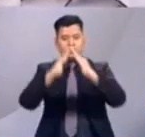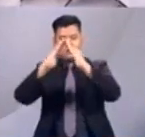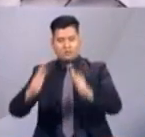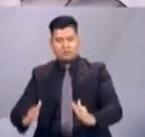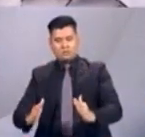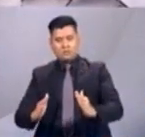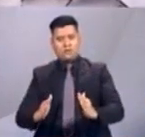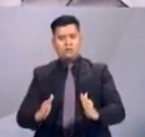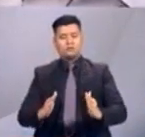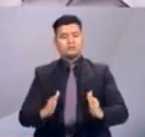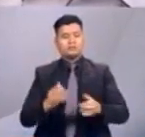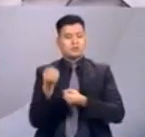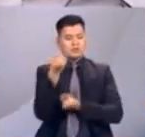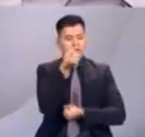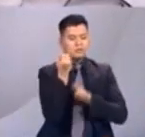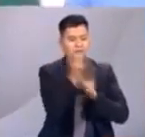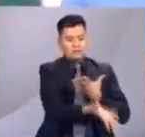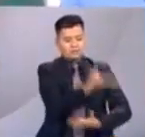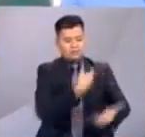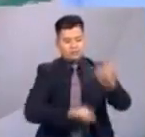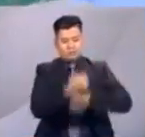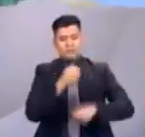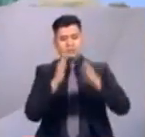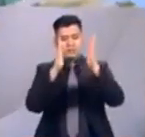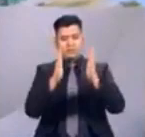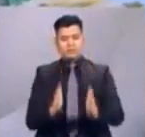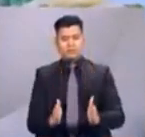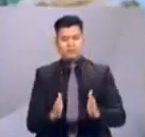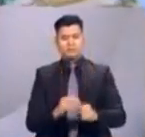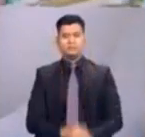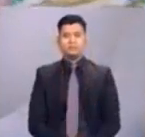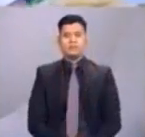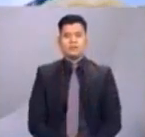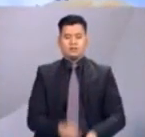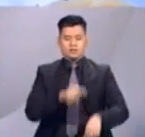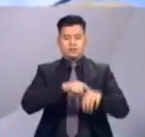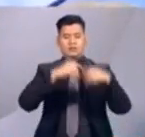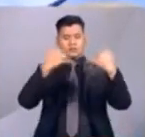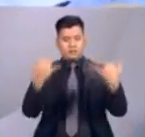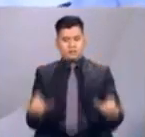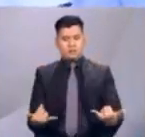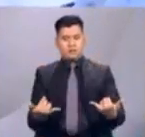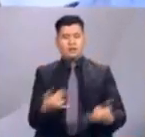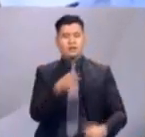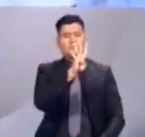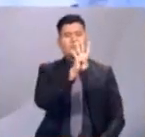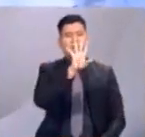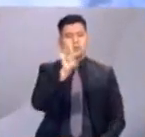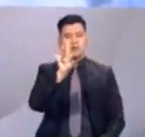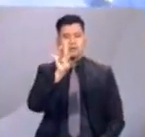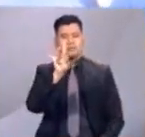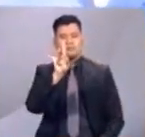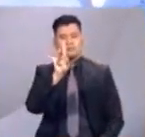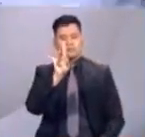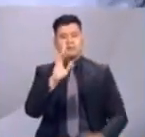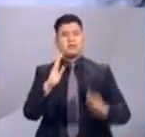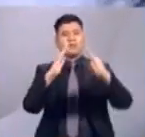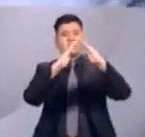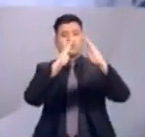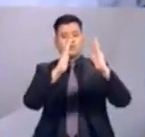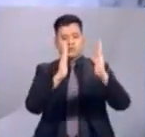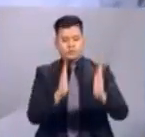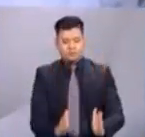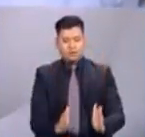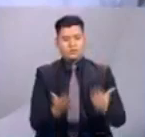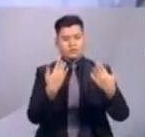oleh kyb Iya deh sedekah ini sebanyak 48 rumah nelayan telah siap di